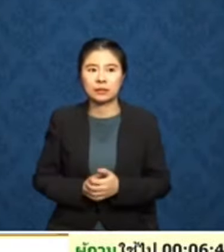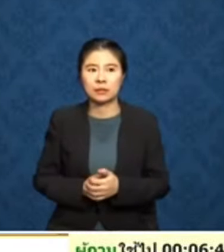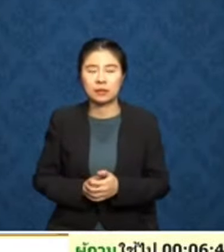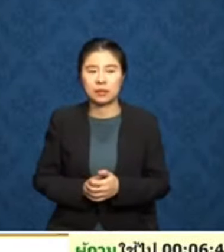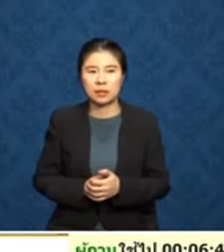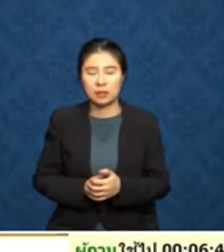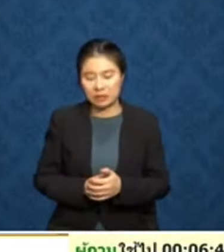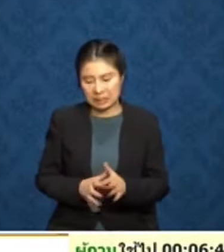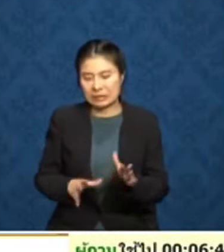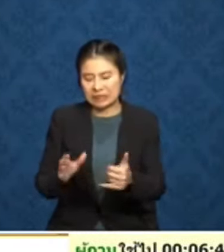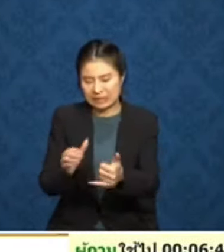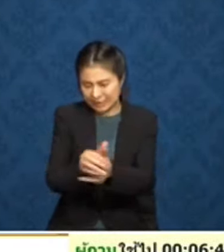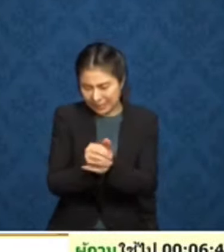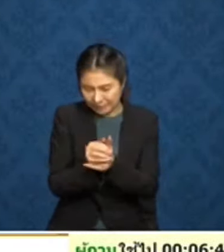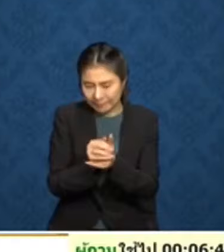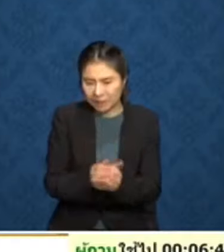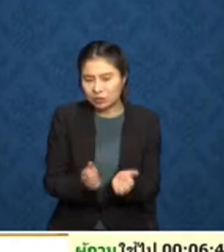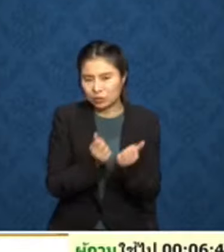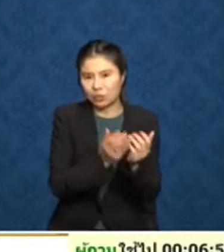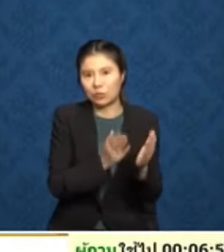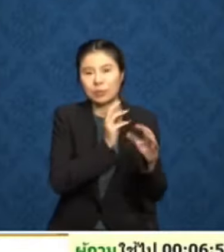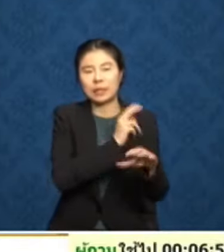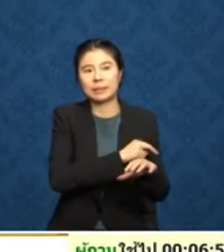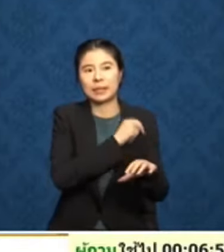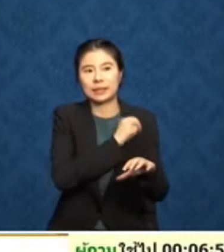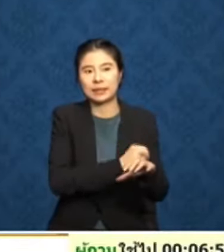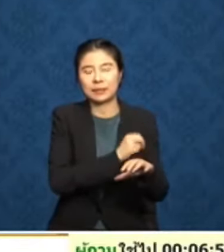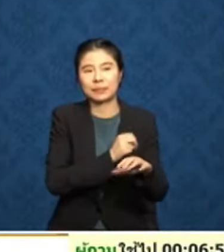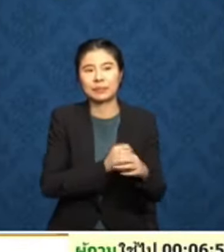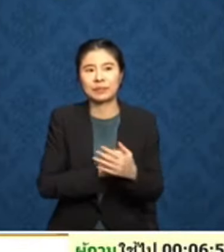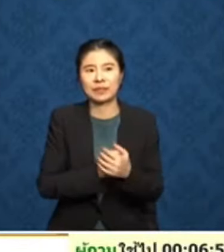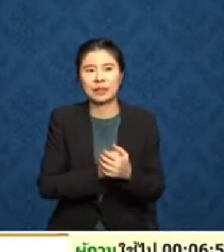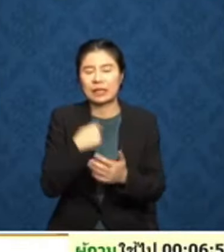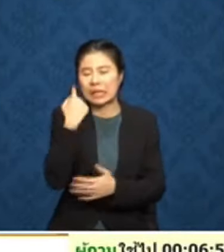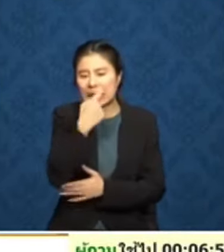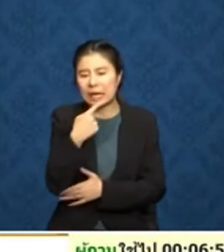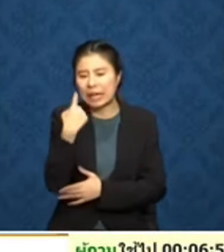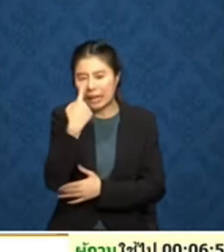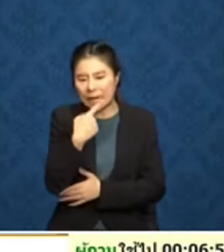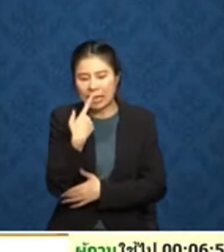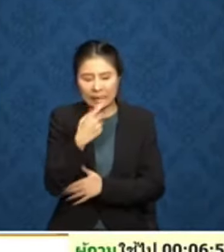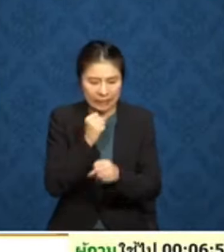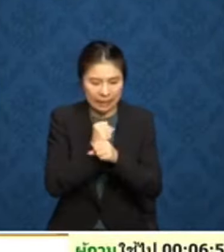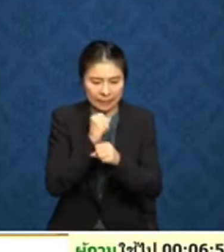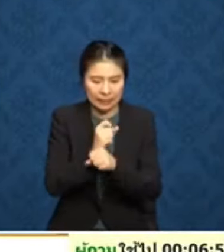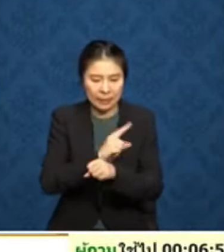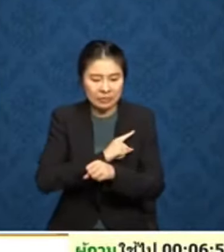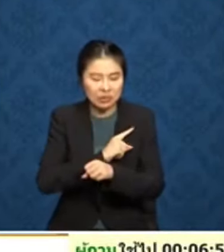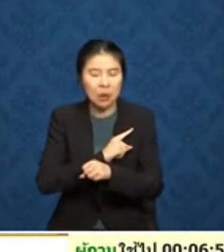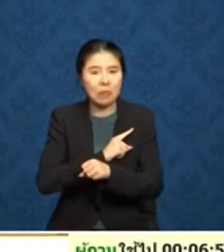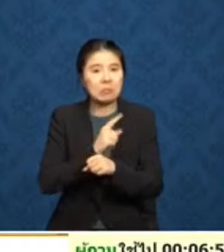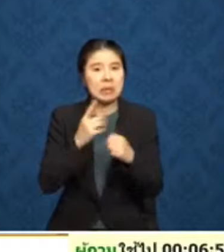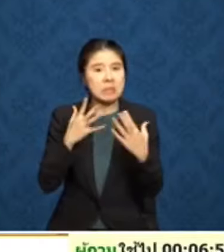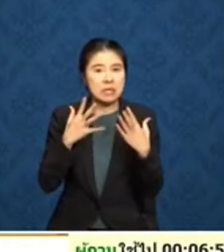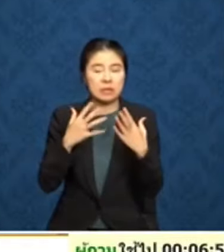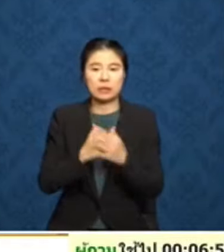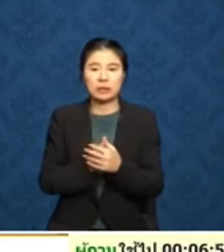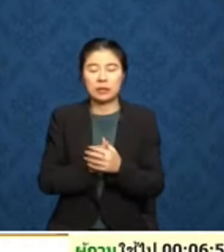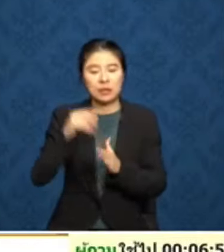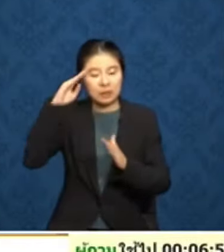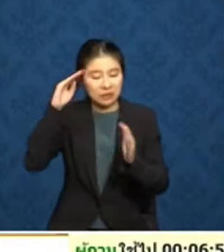ทำการรักษาอันนี้เนี่ยมันไม่มีตัวกลางที่จะเป็นใครในการจัดการค่ะตำรวจก็ไม่ได้รับหน้าที่ในการจะ